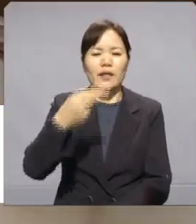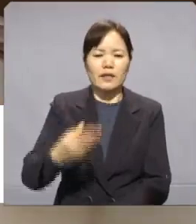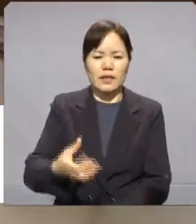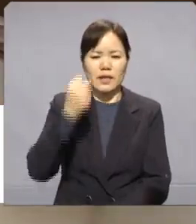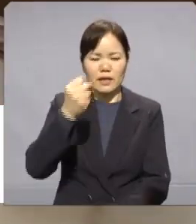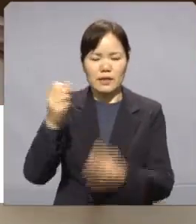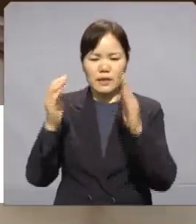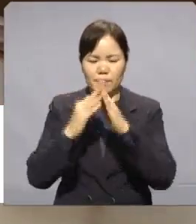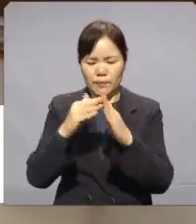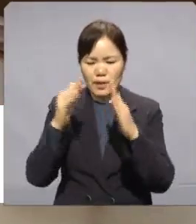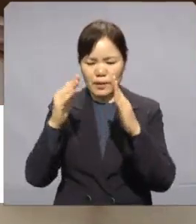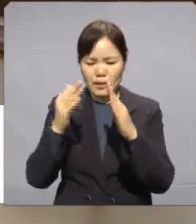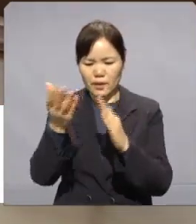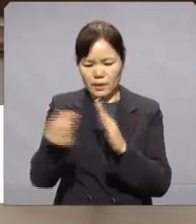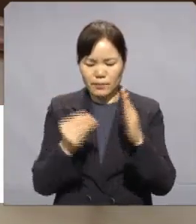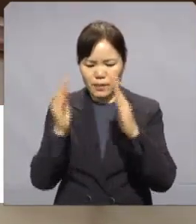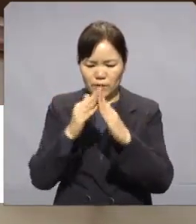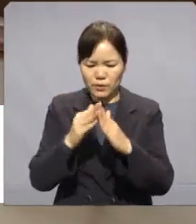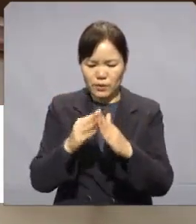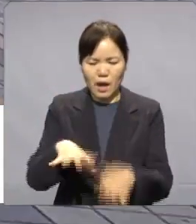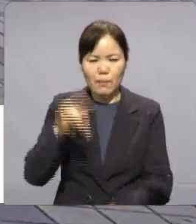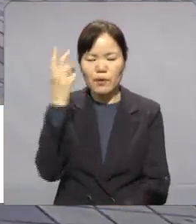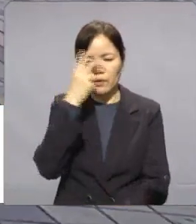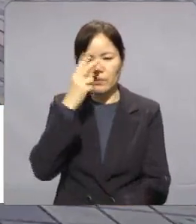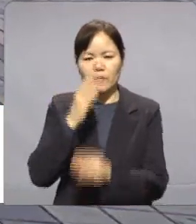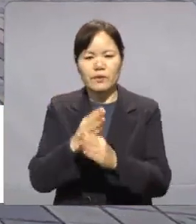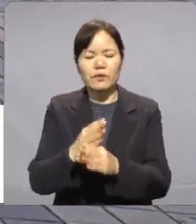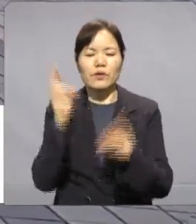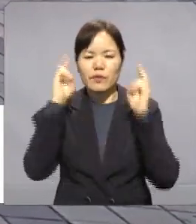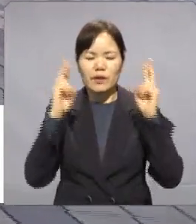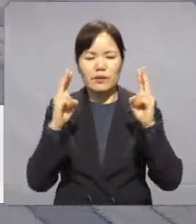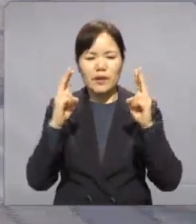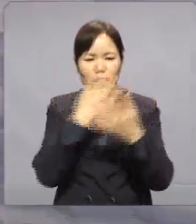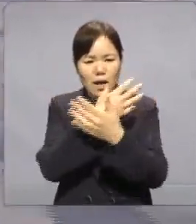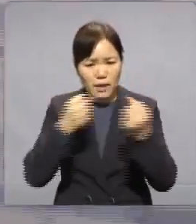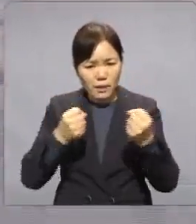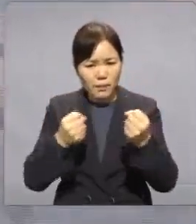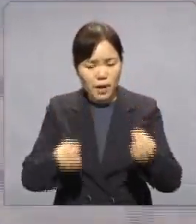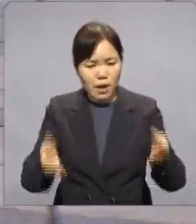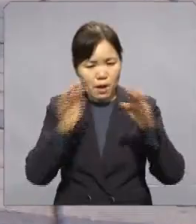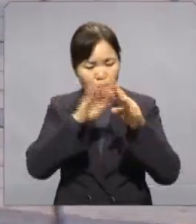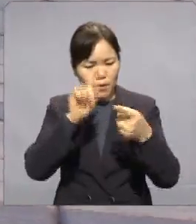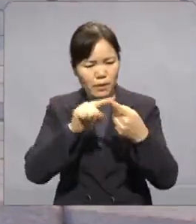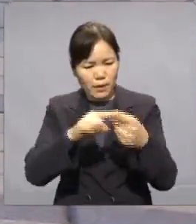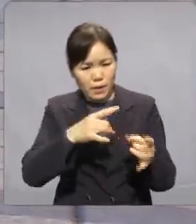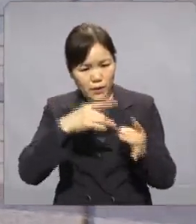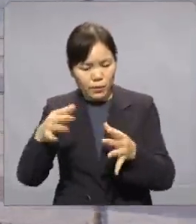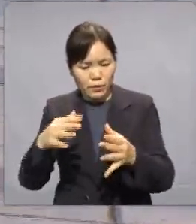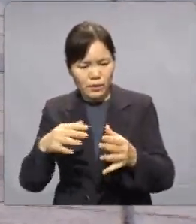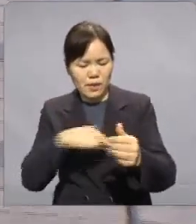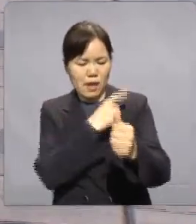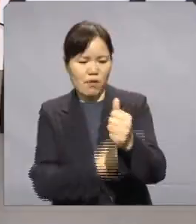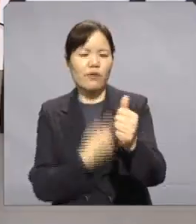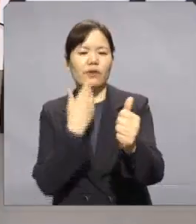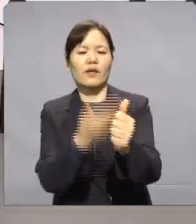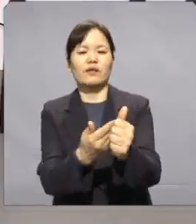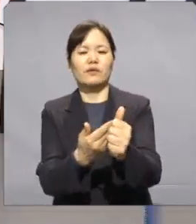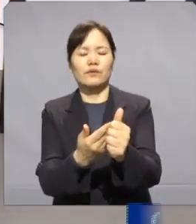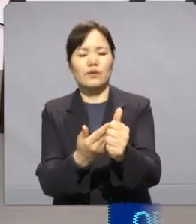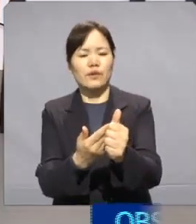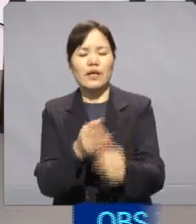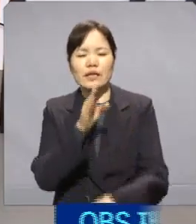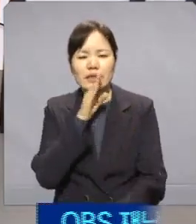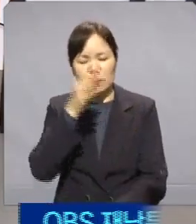임대주택을 우선 검토 중입니다. 기업과 협약을 맺고 시설물에 대한 통신 접근 권한을 부여하는 등